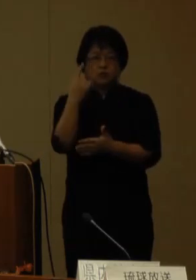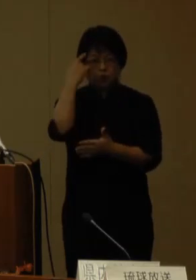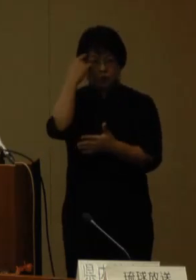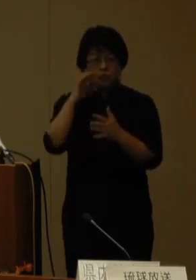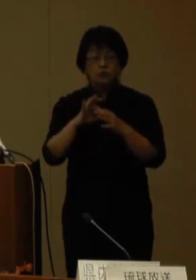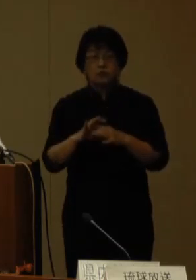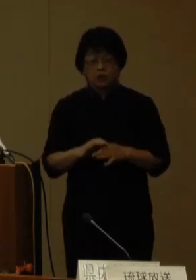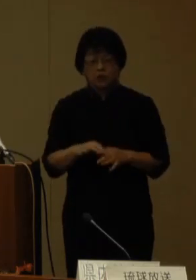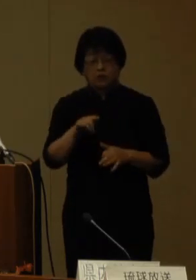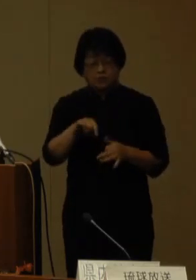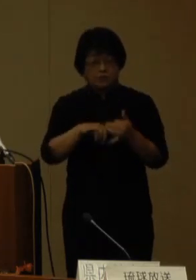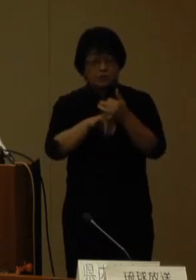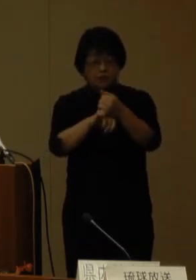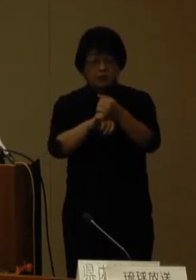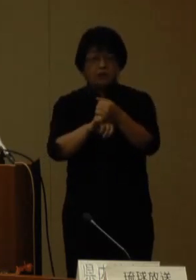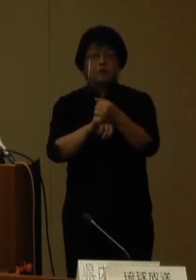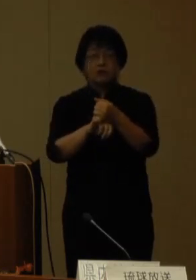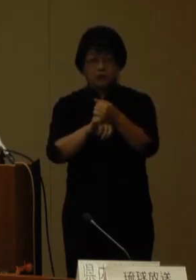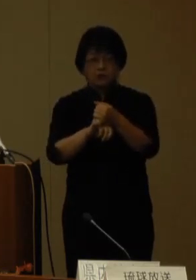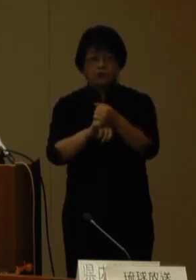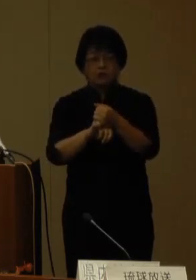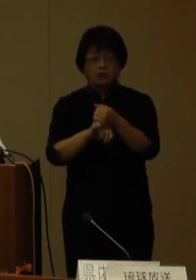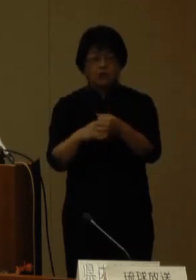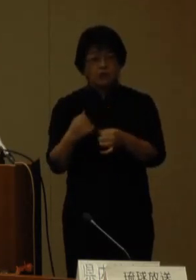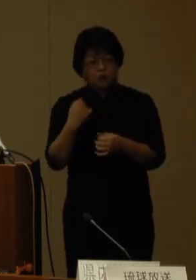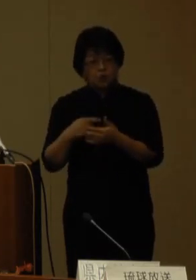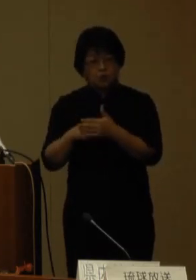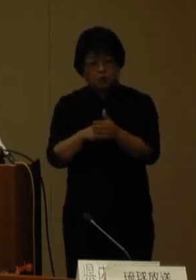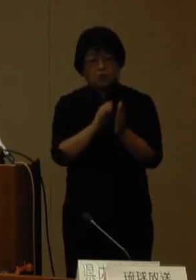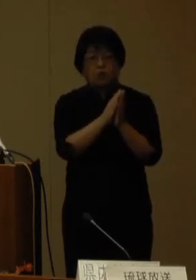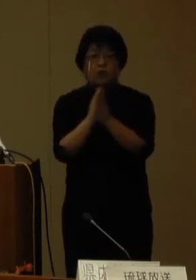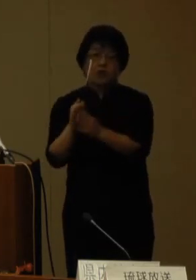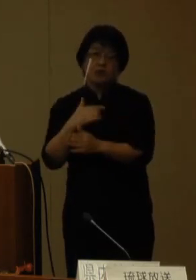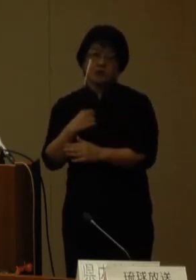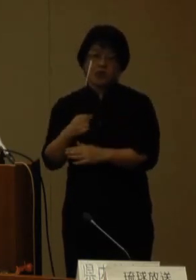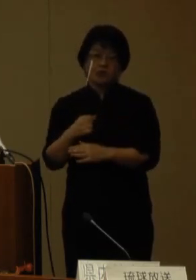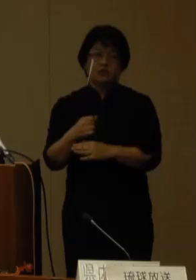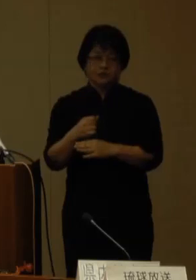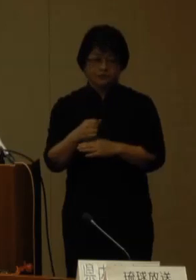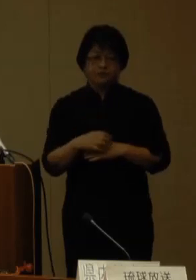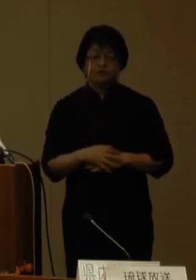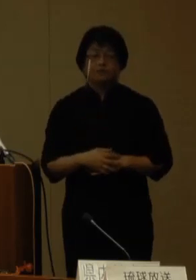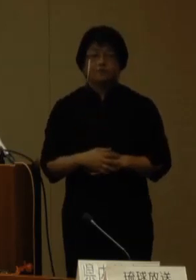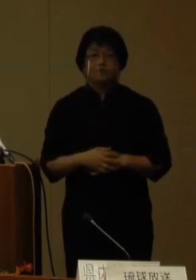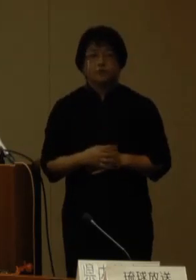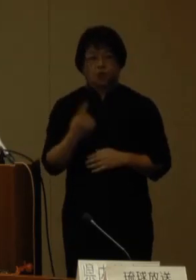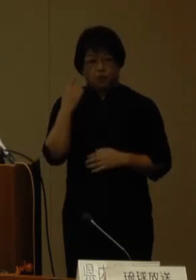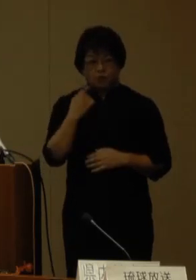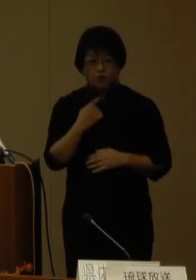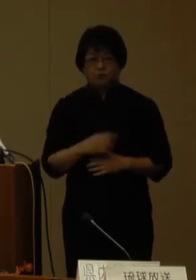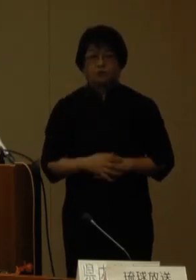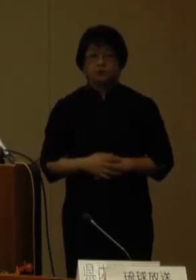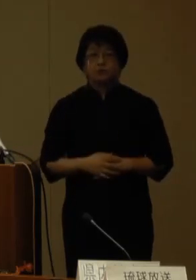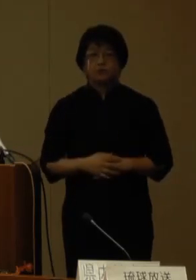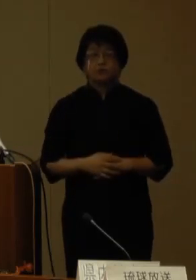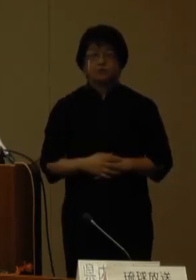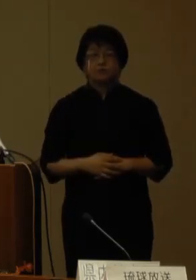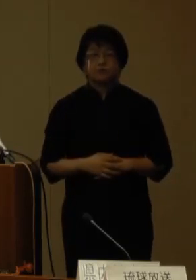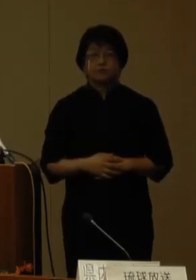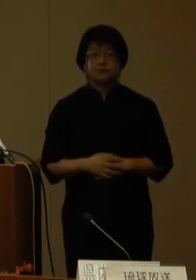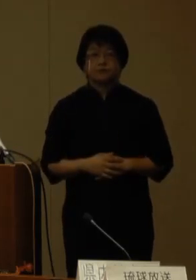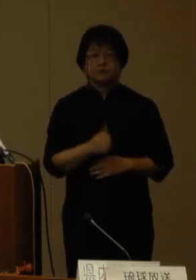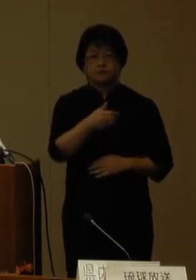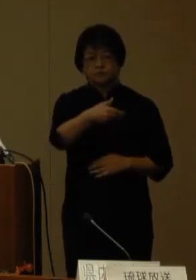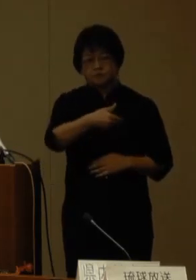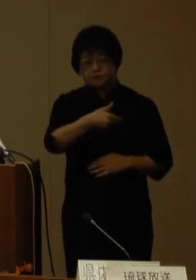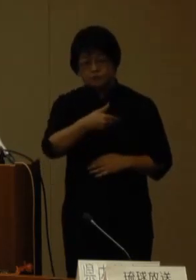ので、そこはぜひとも強い努力をお願い申し上げなければならないというように感じています。